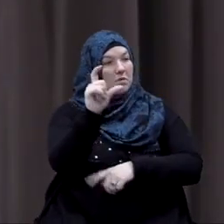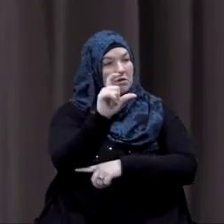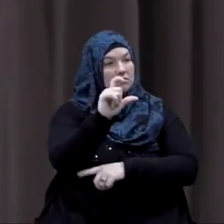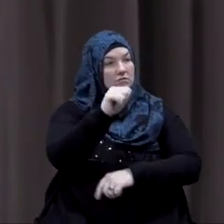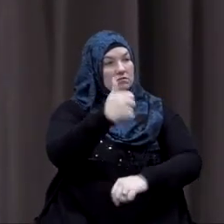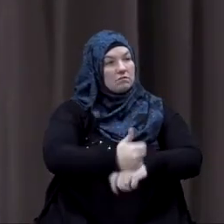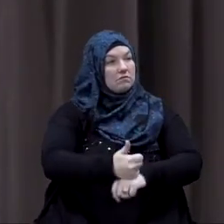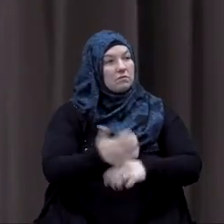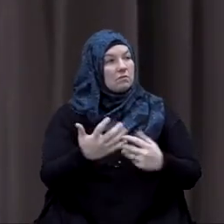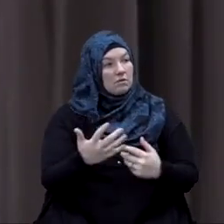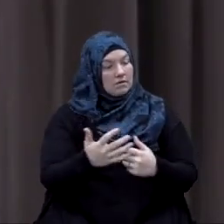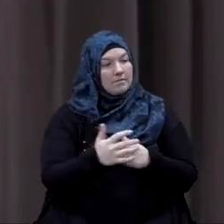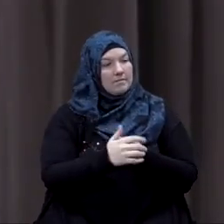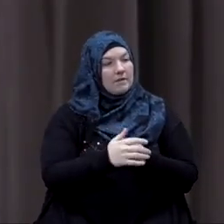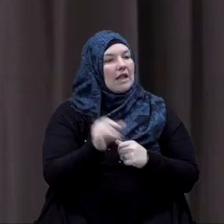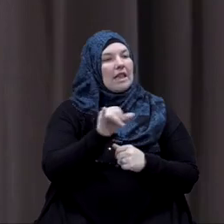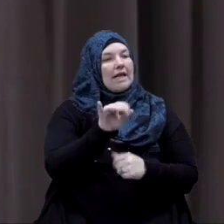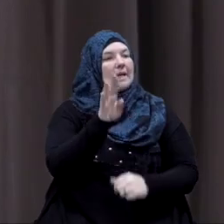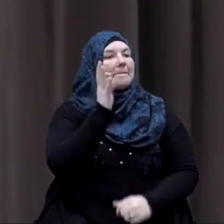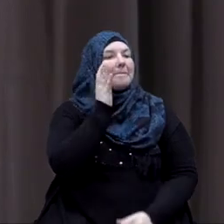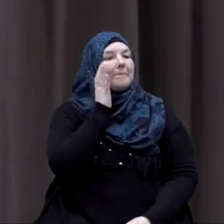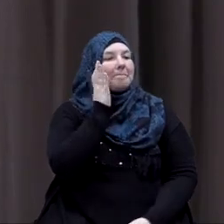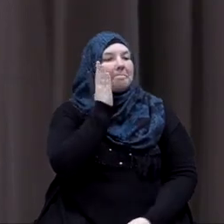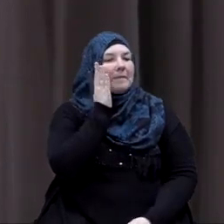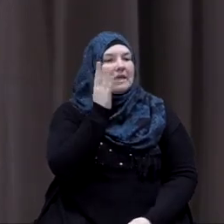ﷺ is the fact that it was like a beehive.